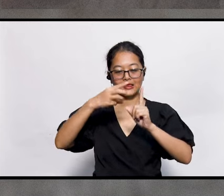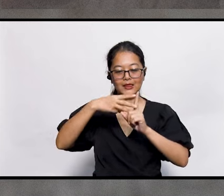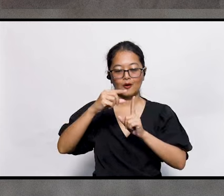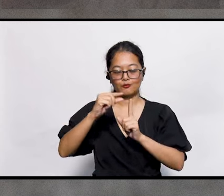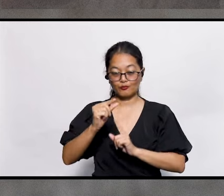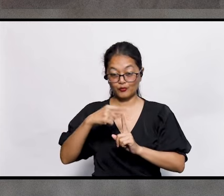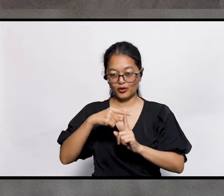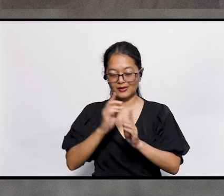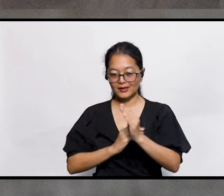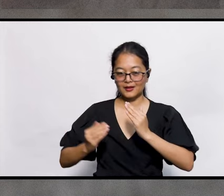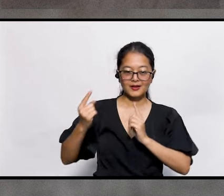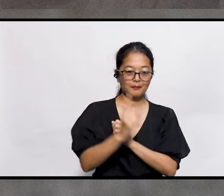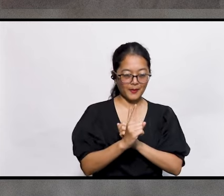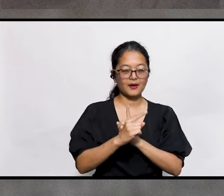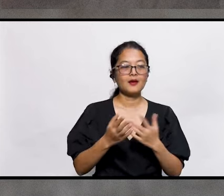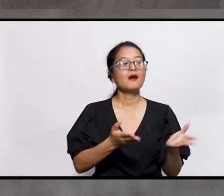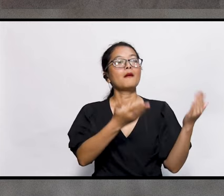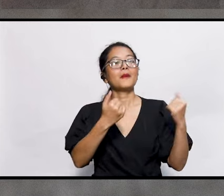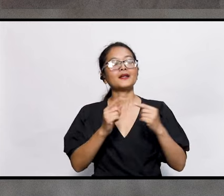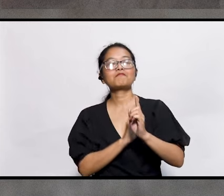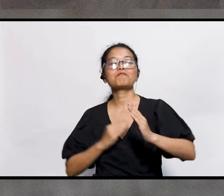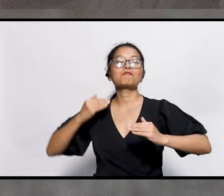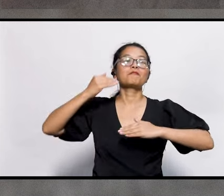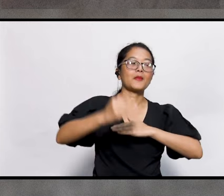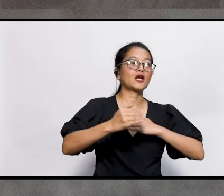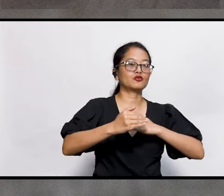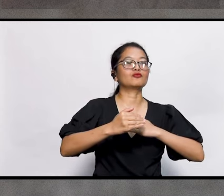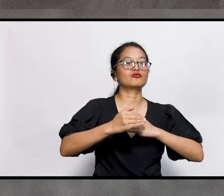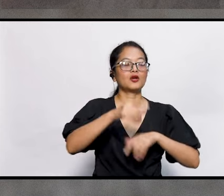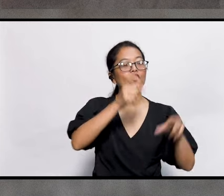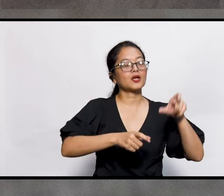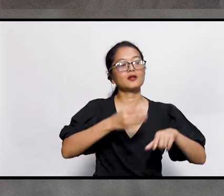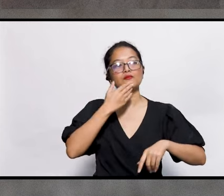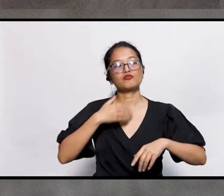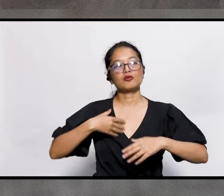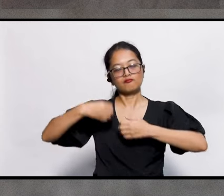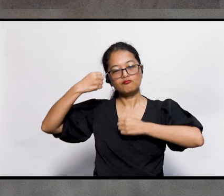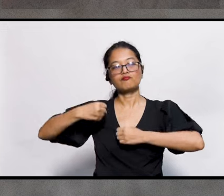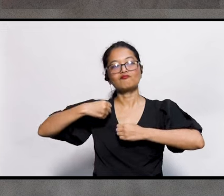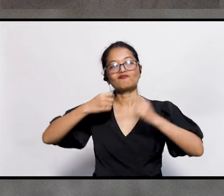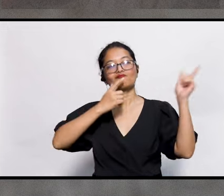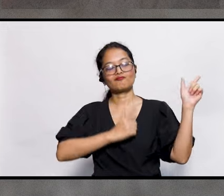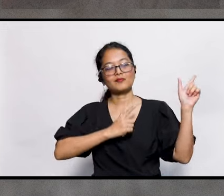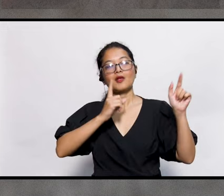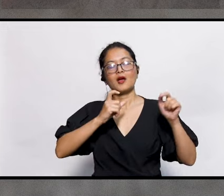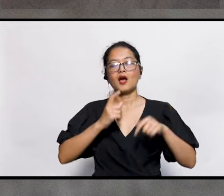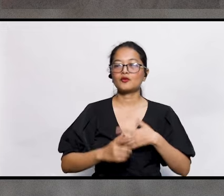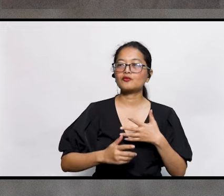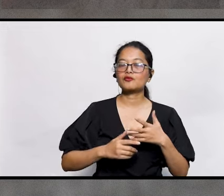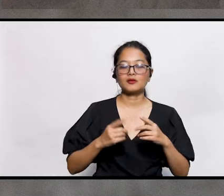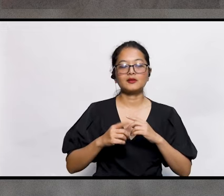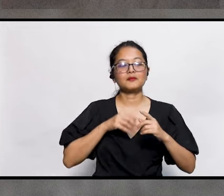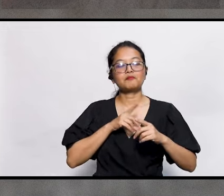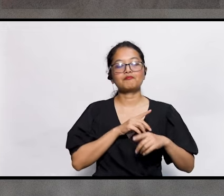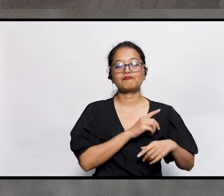dikatakan majulah keliling kota itu dan orang-orang bersenjata harus berjalan di depan tabut Tuhan segera